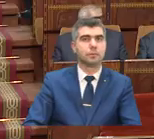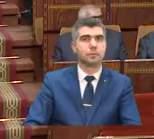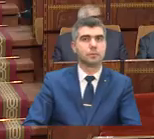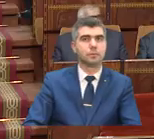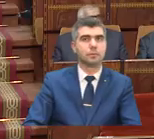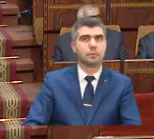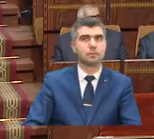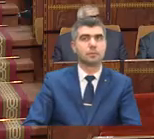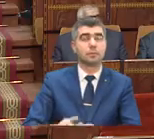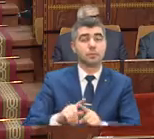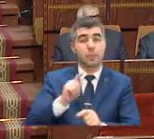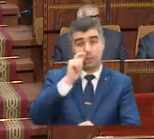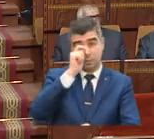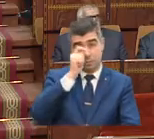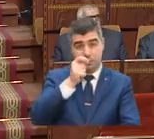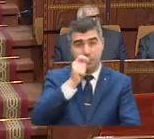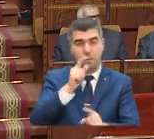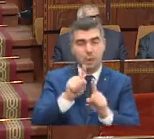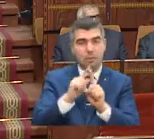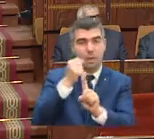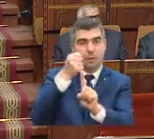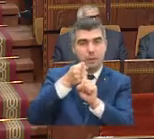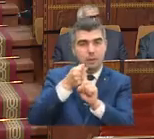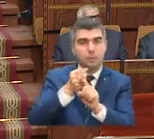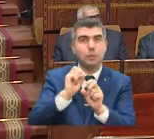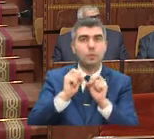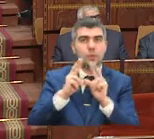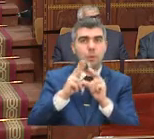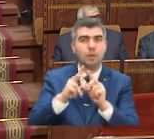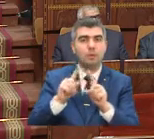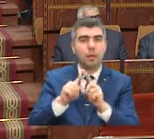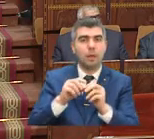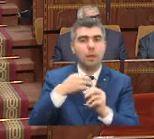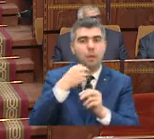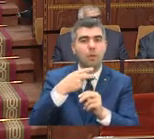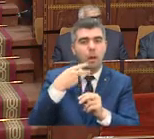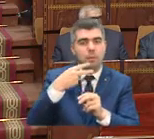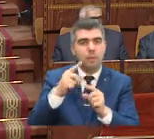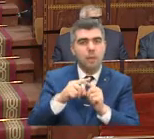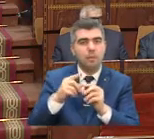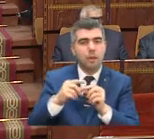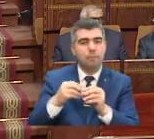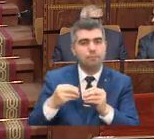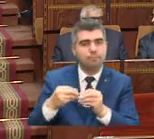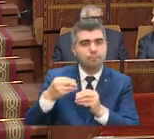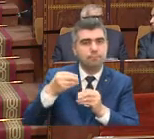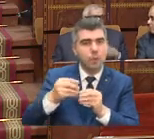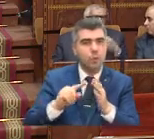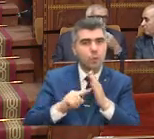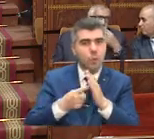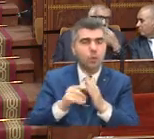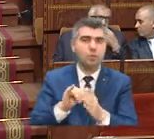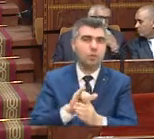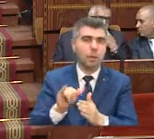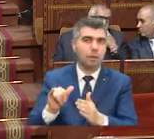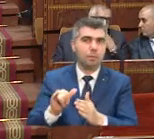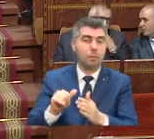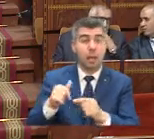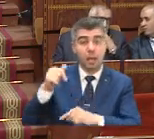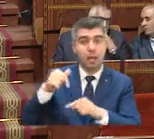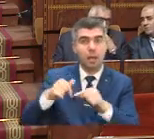نحييكم على المجهودات الجبار اللي كتقوموا بها. انا ما غنتكلمش على التعثر ديال الكهرباء، غنتكلم على الاعطاب اللي